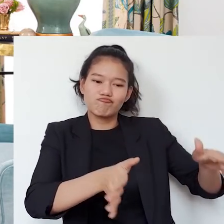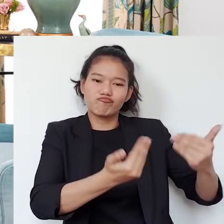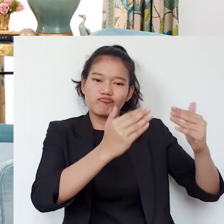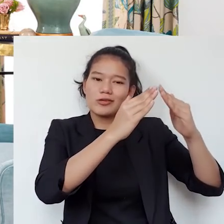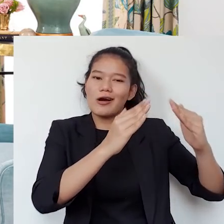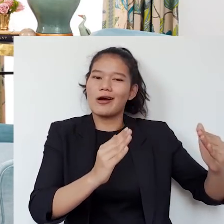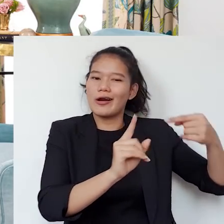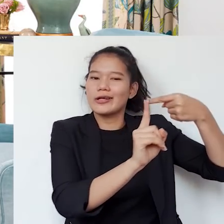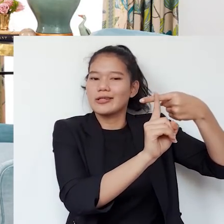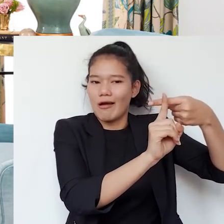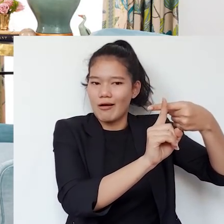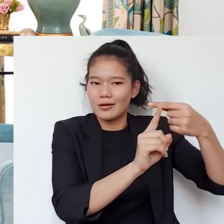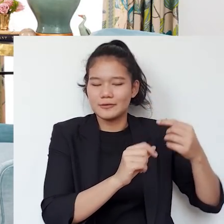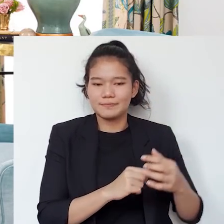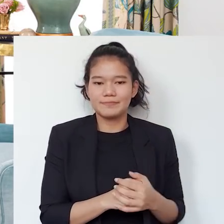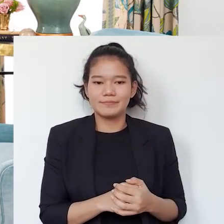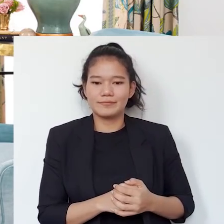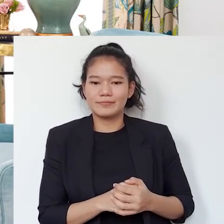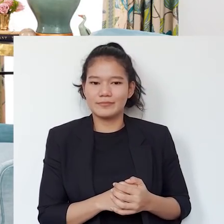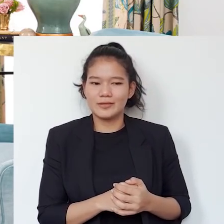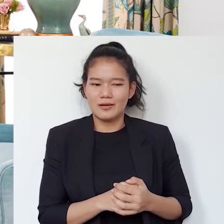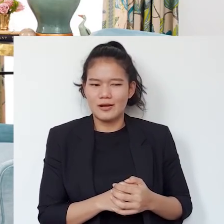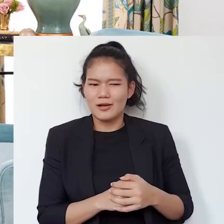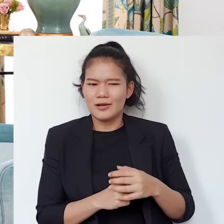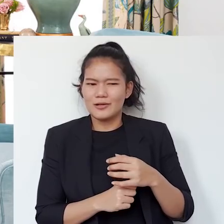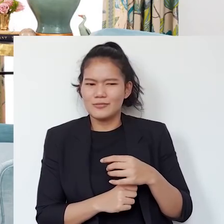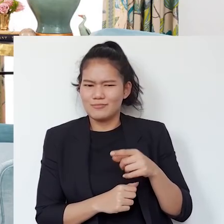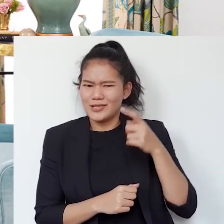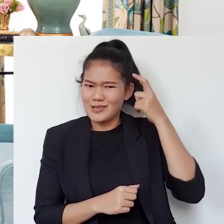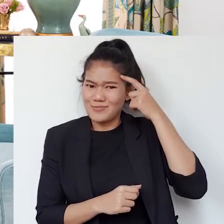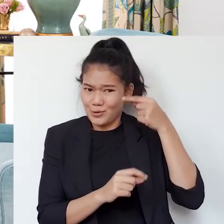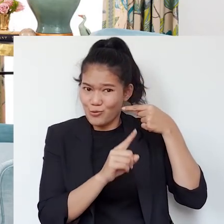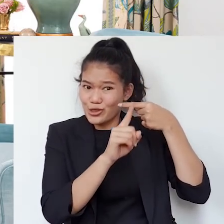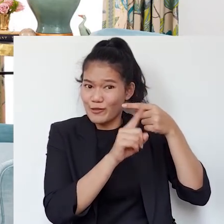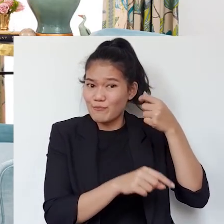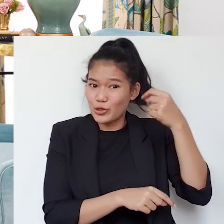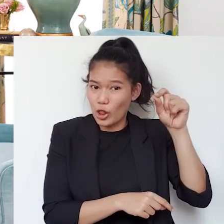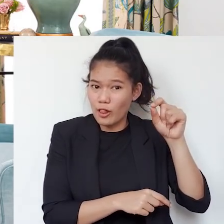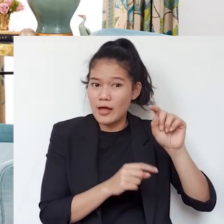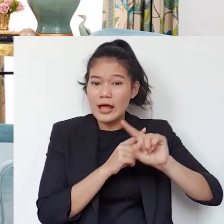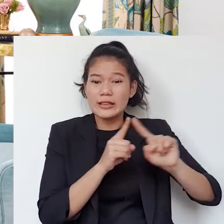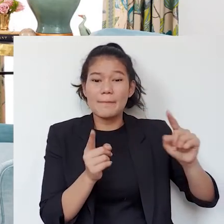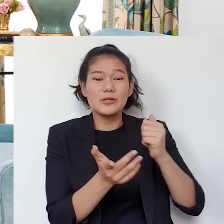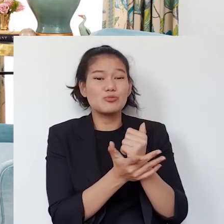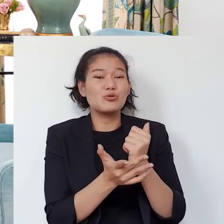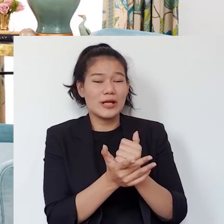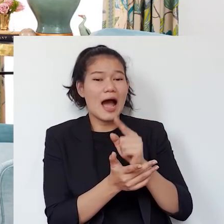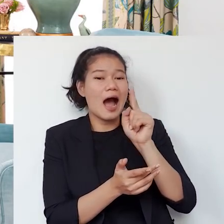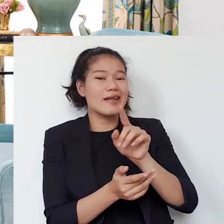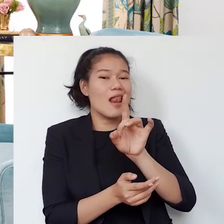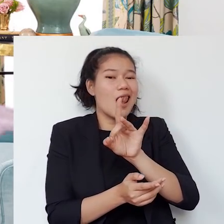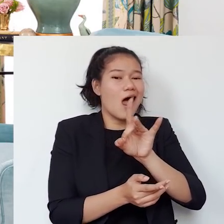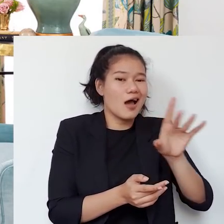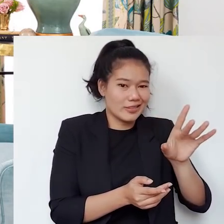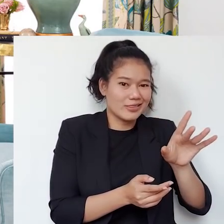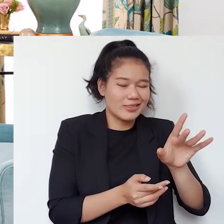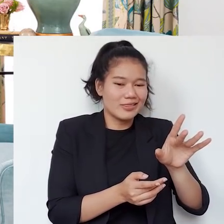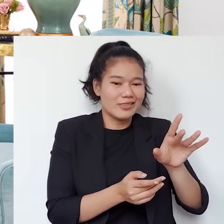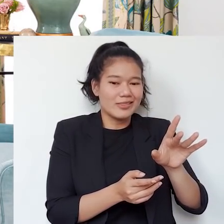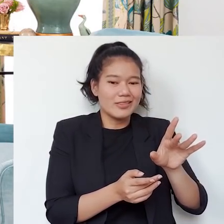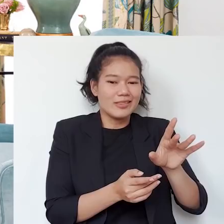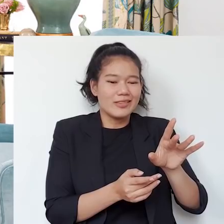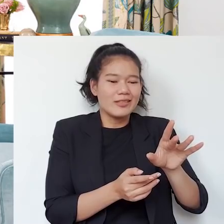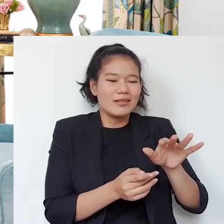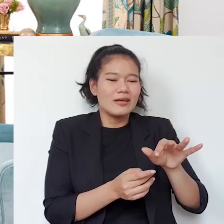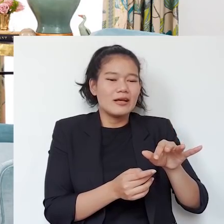gerejaku. Ini nampaknya positif ya Bapak Ibu. Tetapi ada hal lain yang positif tetapi tidak terbuka dari